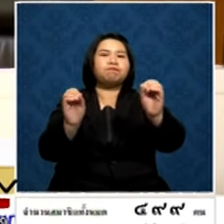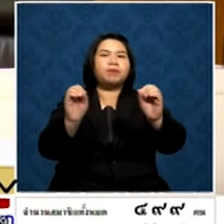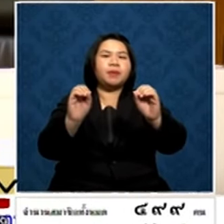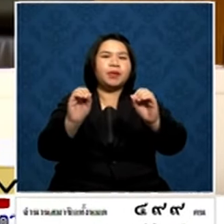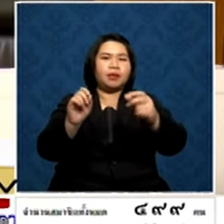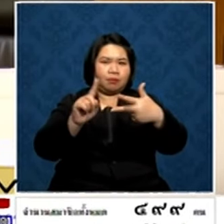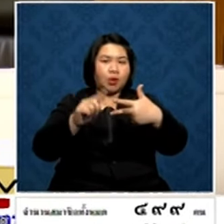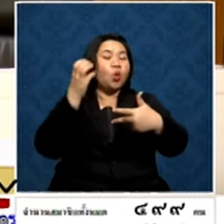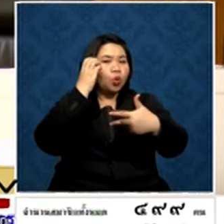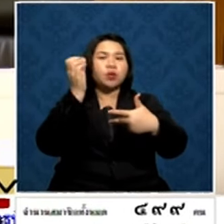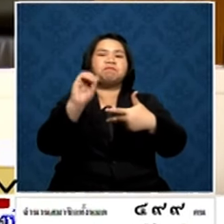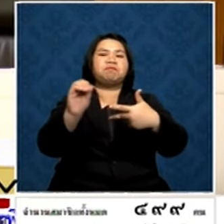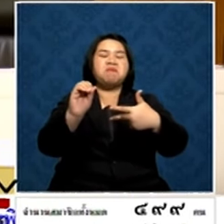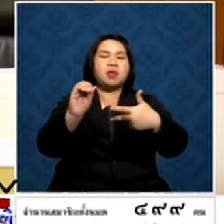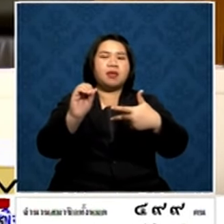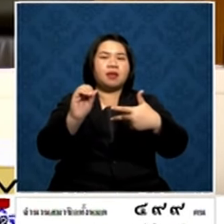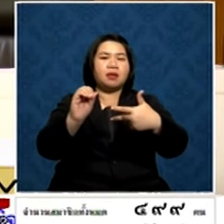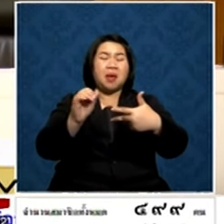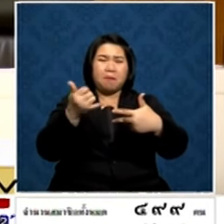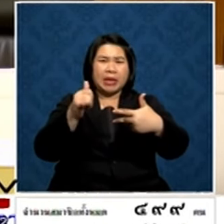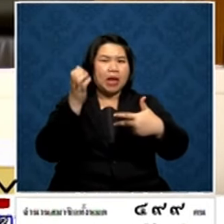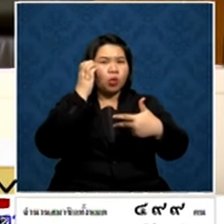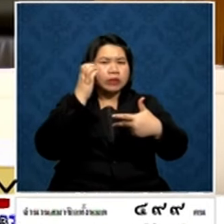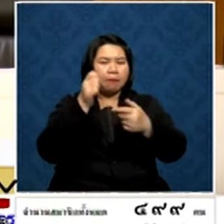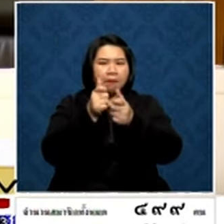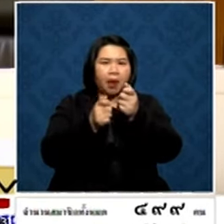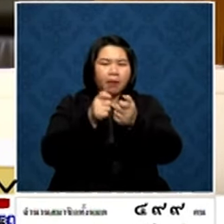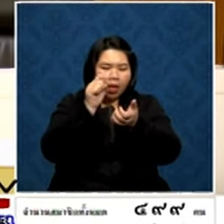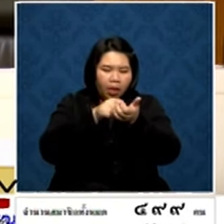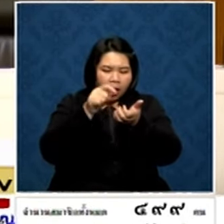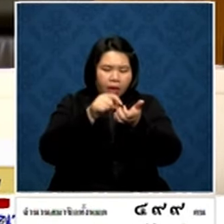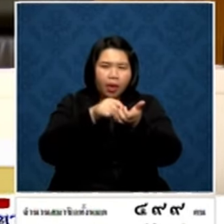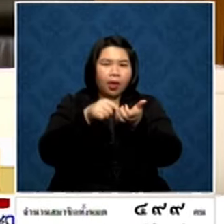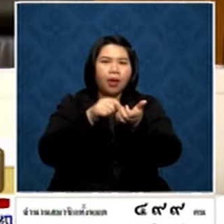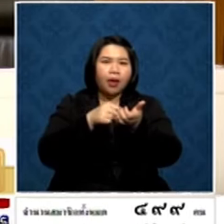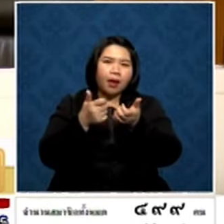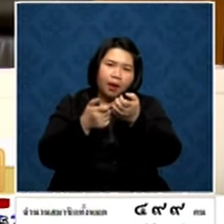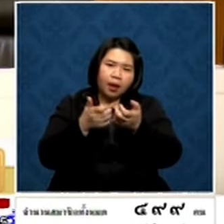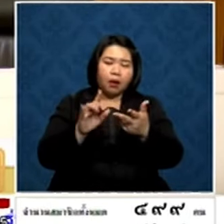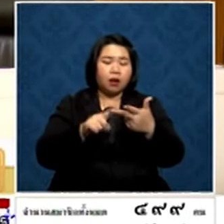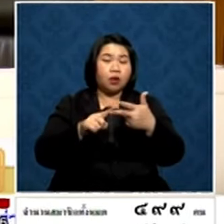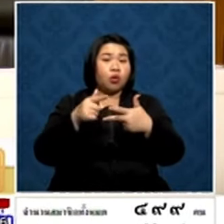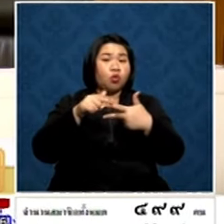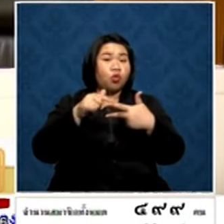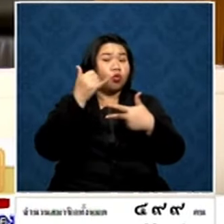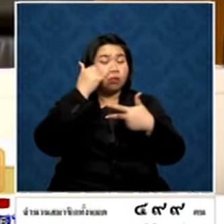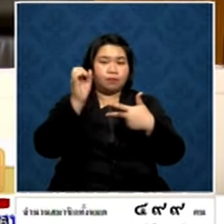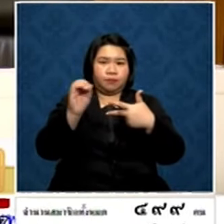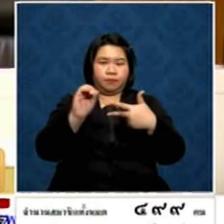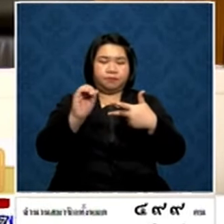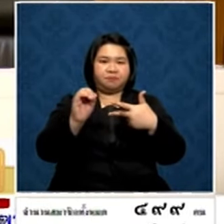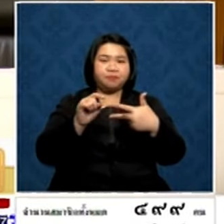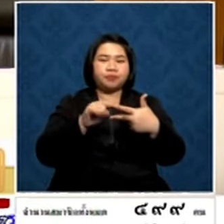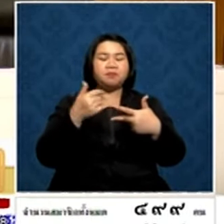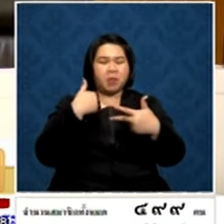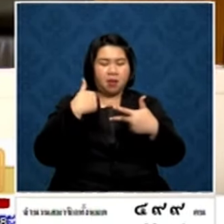สมาร์ทโฟนหรืออาจจะเป็นมีโทรศัพท์แต่เป็นอาลอกหรือจะเป็นกลุ่มที่ไม่มีมือถือเลยก็ตามเนี่ยนะครับอันนี้เราจะมี